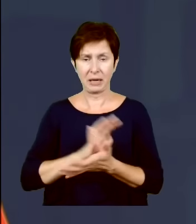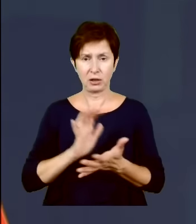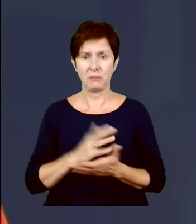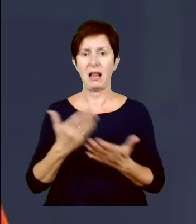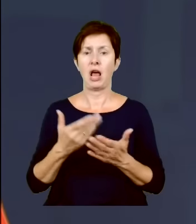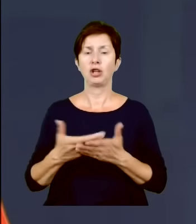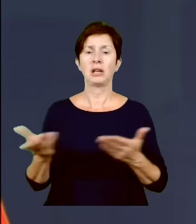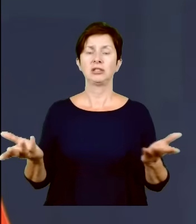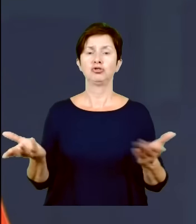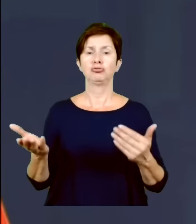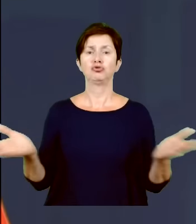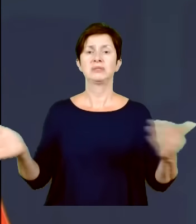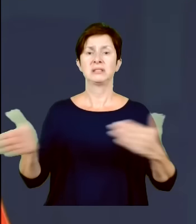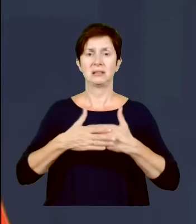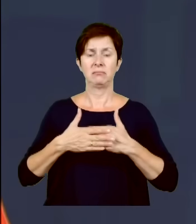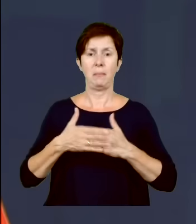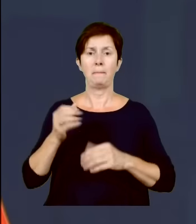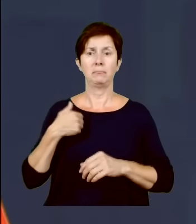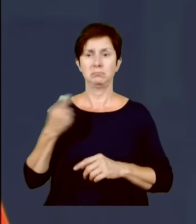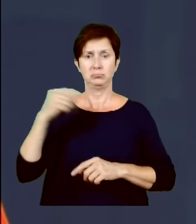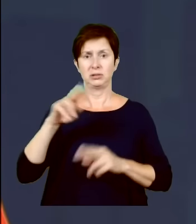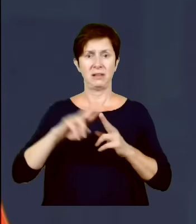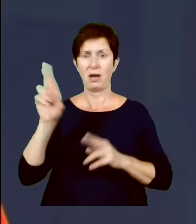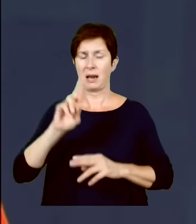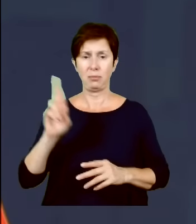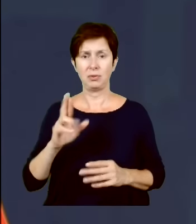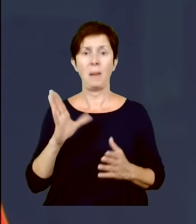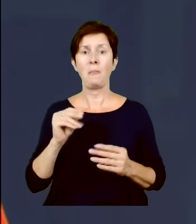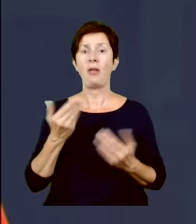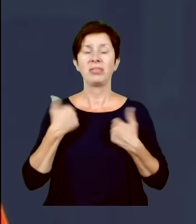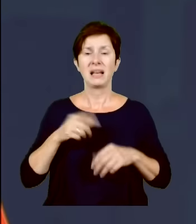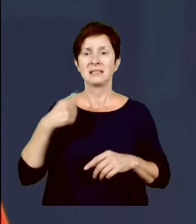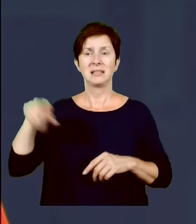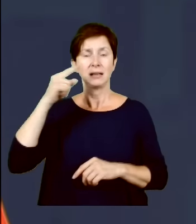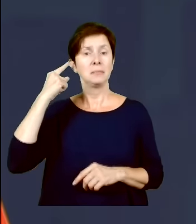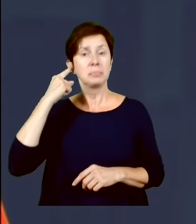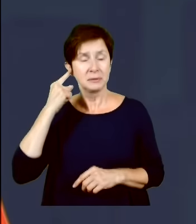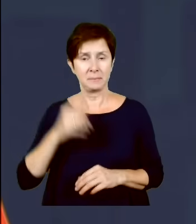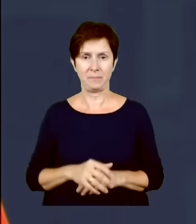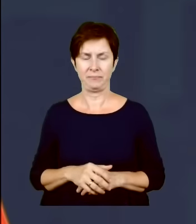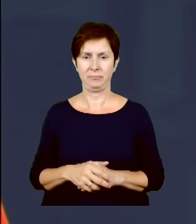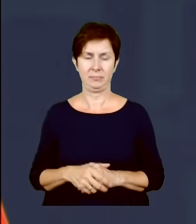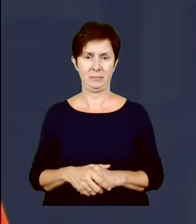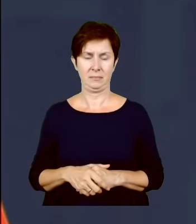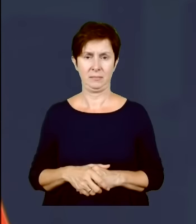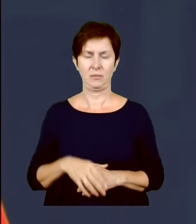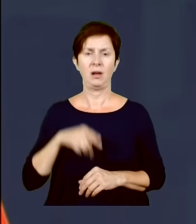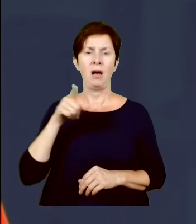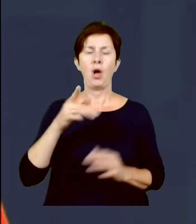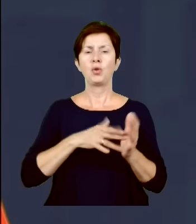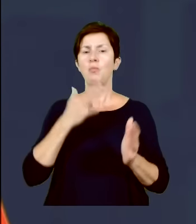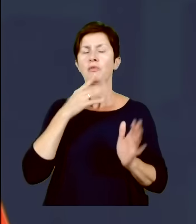przed mediami wolnymi po to żeby takie sprawy nie wychodziły i on mówi do ekranów TVNu do